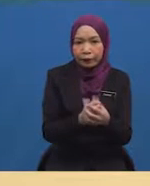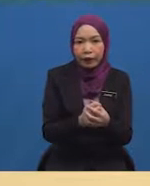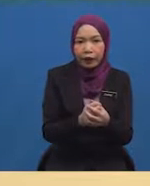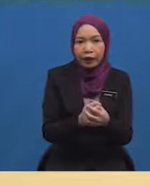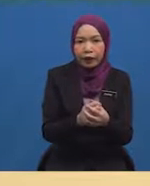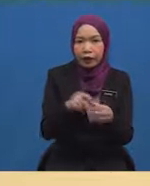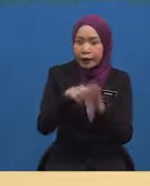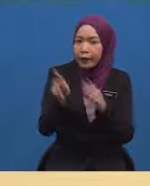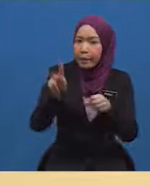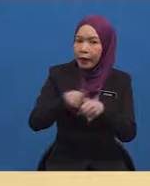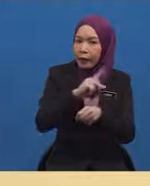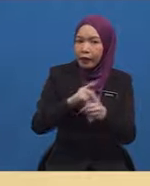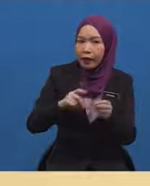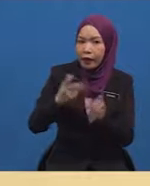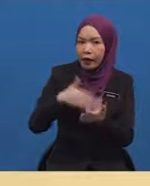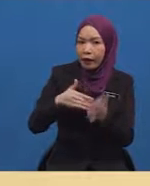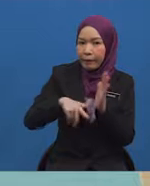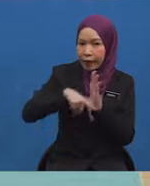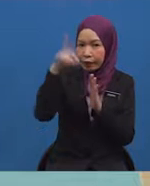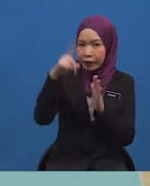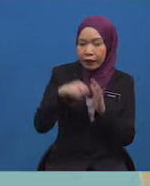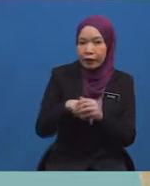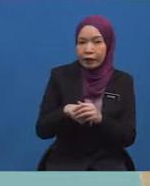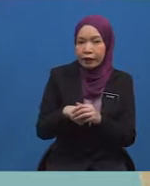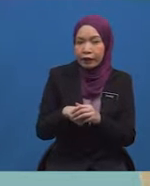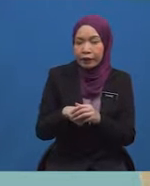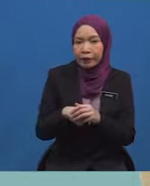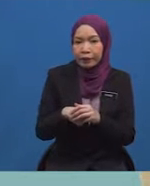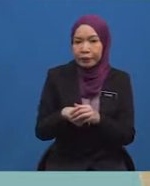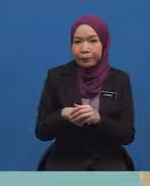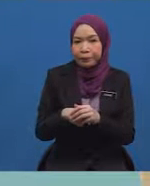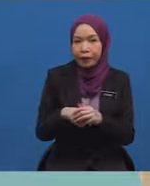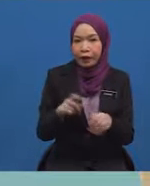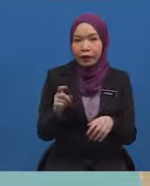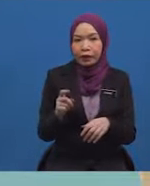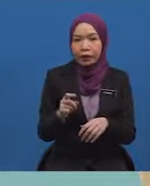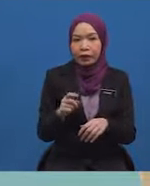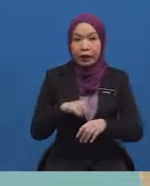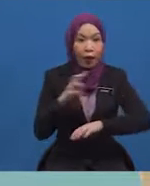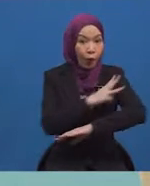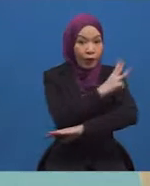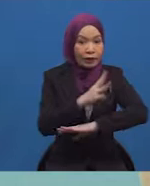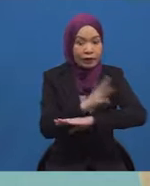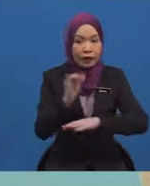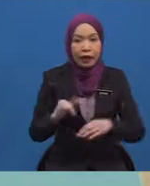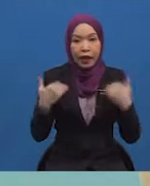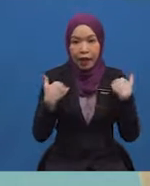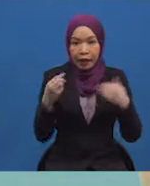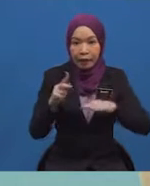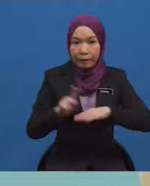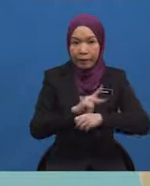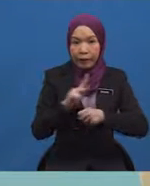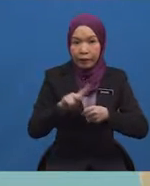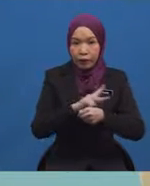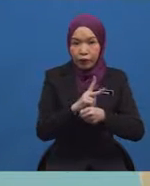kepadatan yang lebih tinggi. Di antara kawasan berpenduduk padat adalah kawasan zon perindustrian